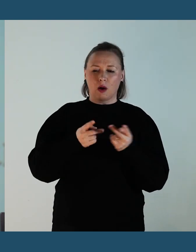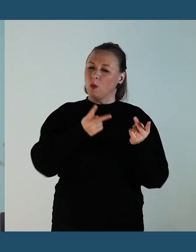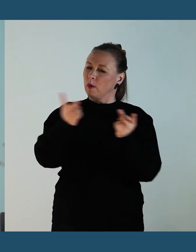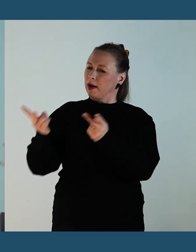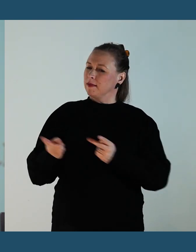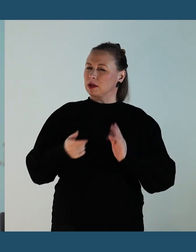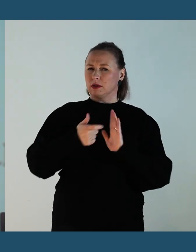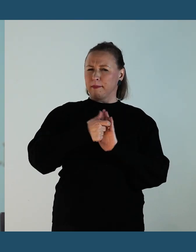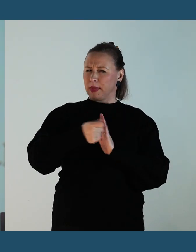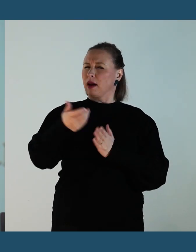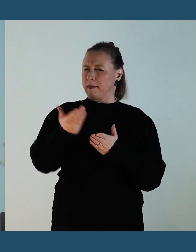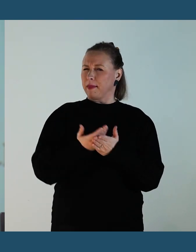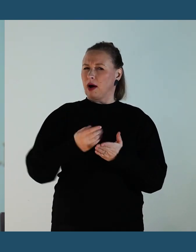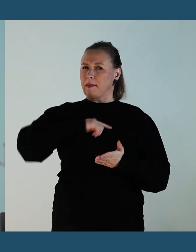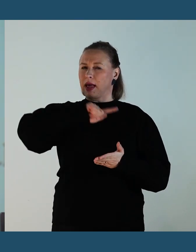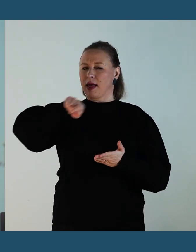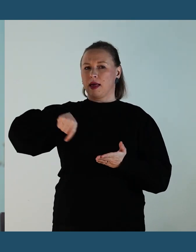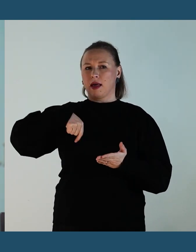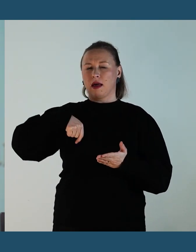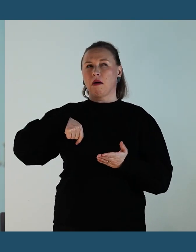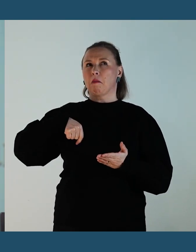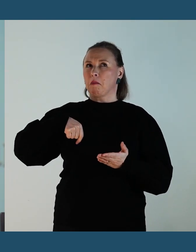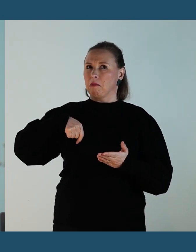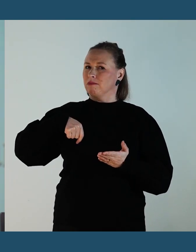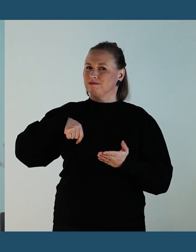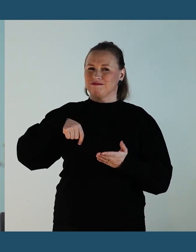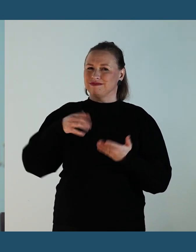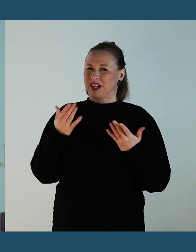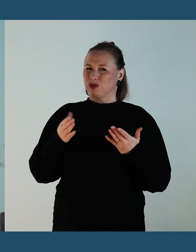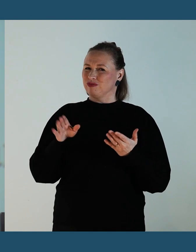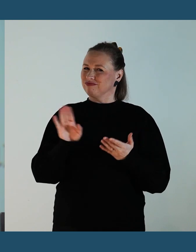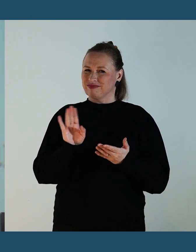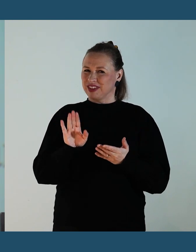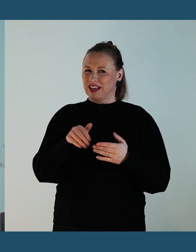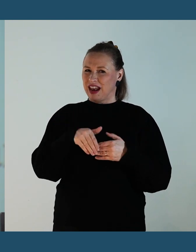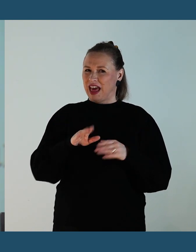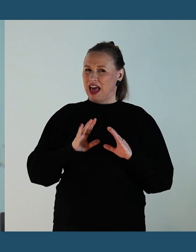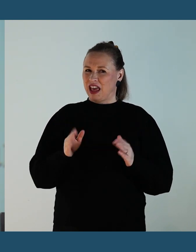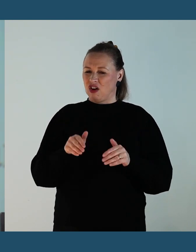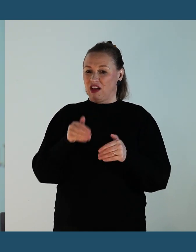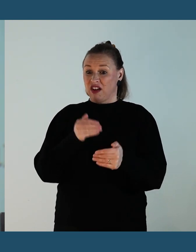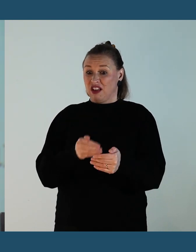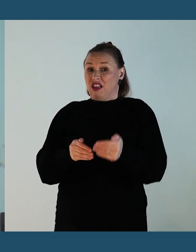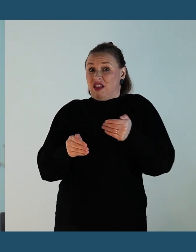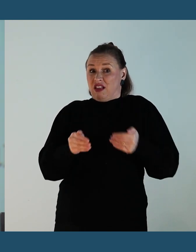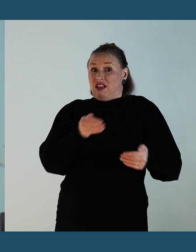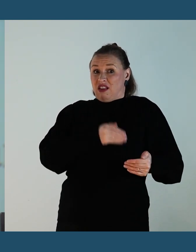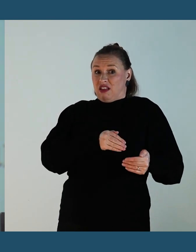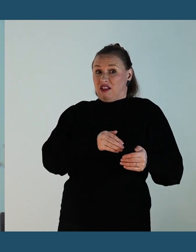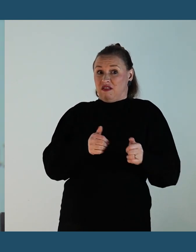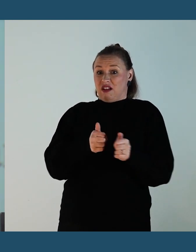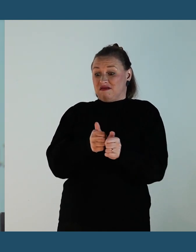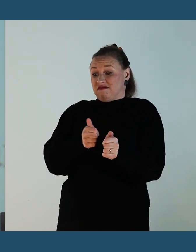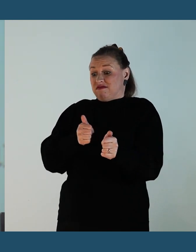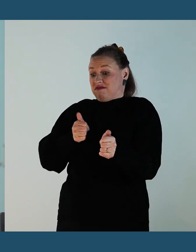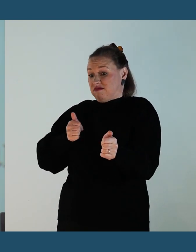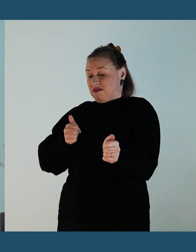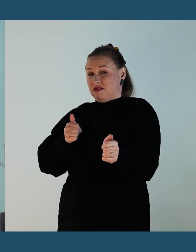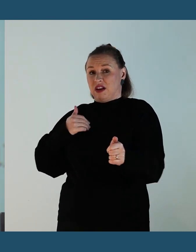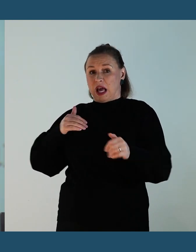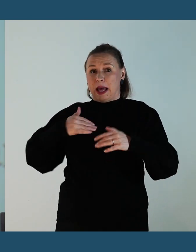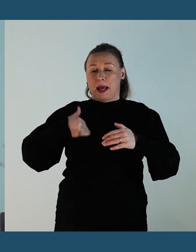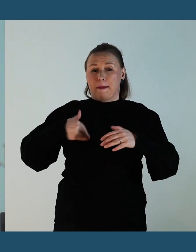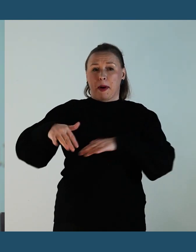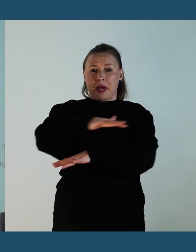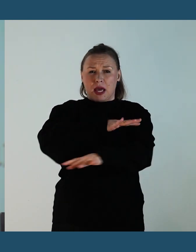niin on ottanut takapakkia ihan reippaasti näissä asioissa. Että ilmapiiri on muuttunut tunkkaiseksi ja